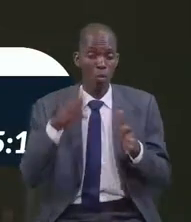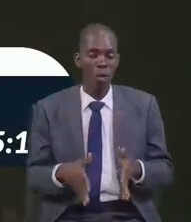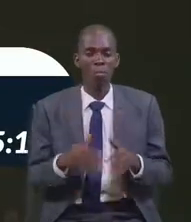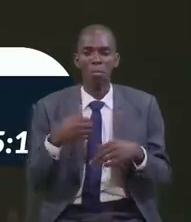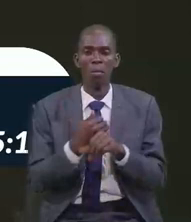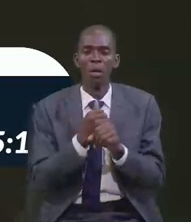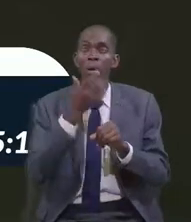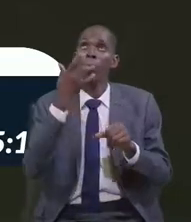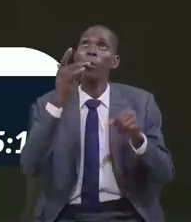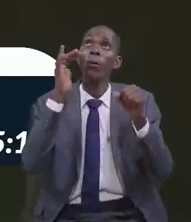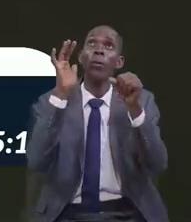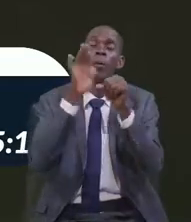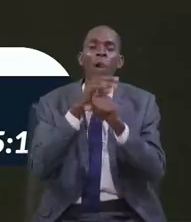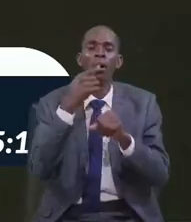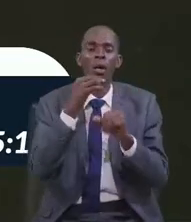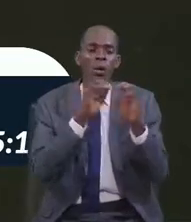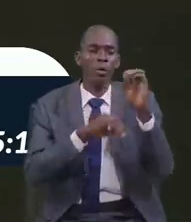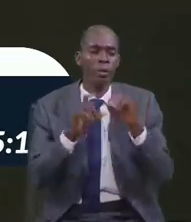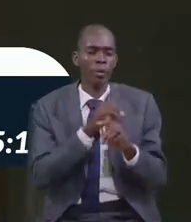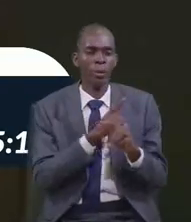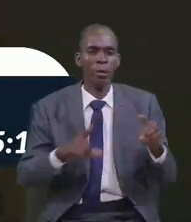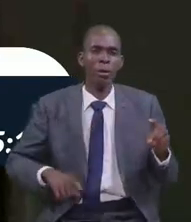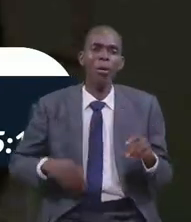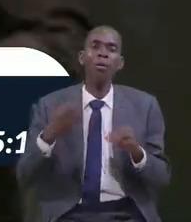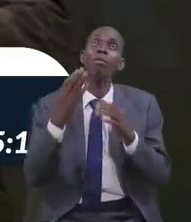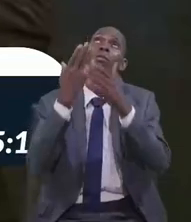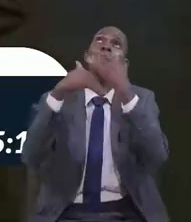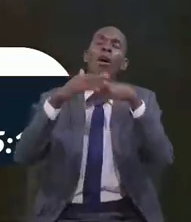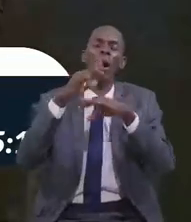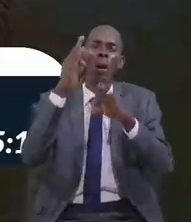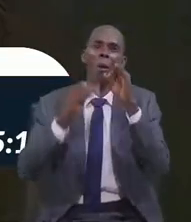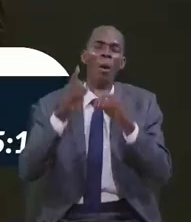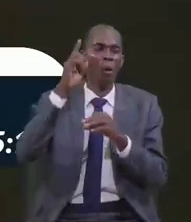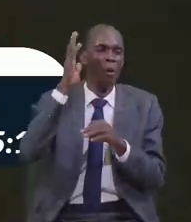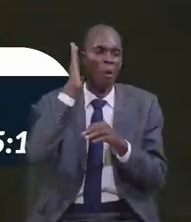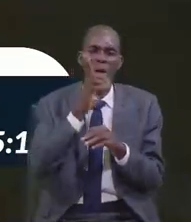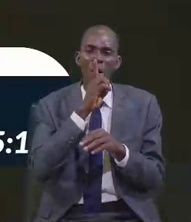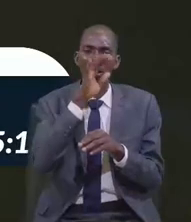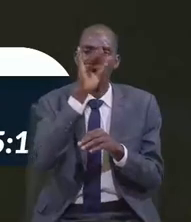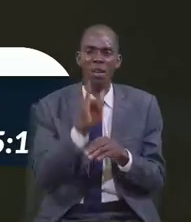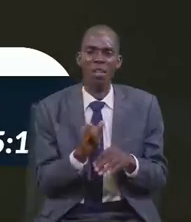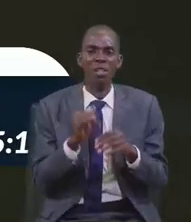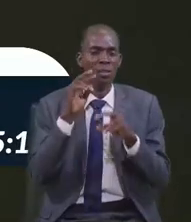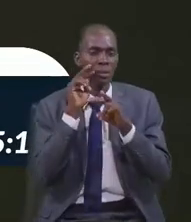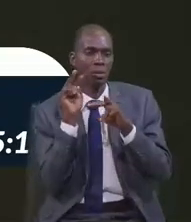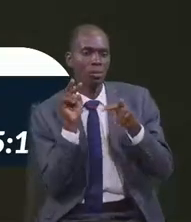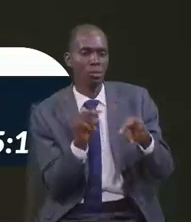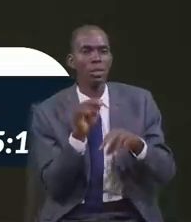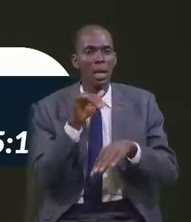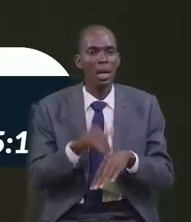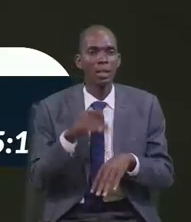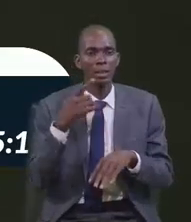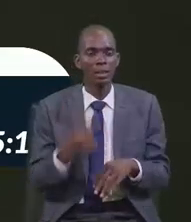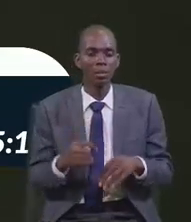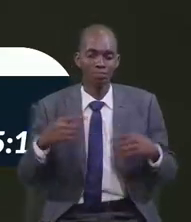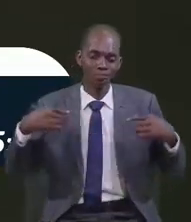Elle fit un vœu en disant, « Éternel des armées, si tu daignes regarder l'affliction de ta servante,